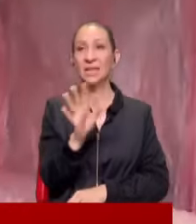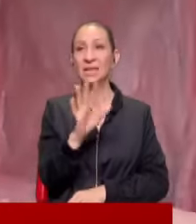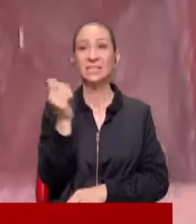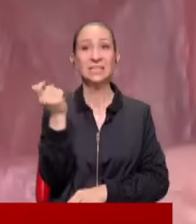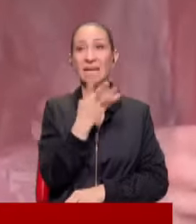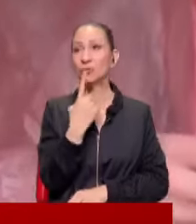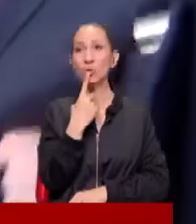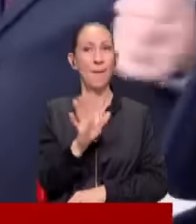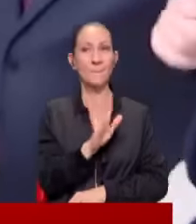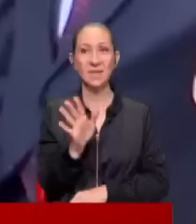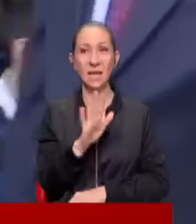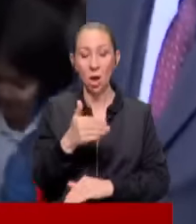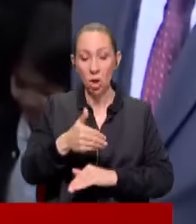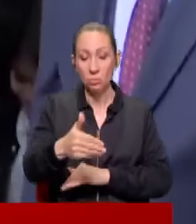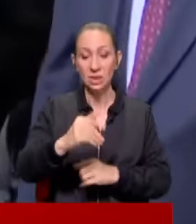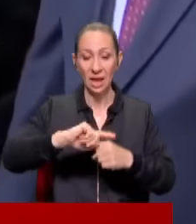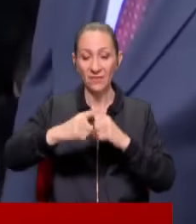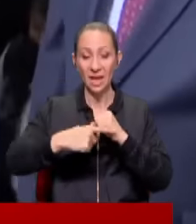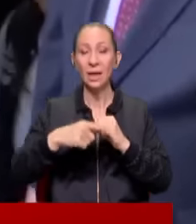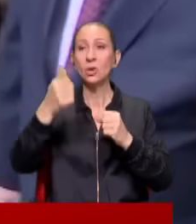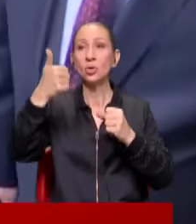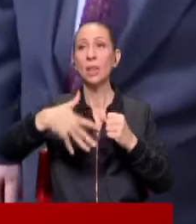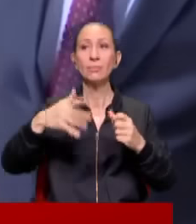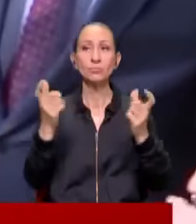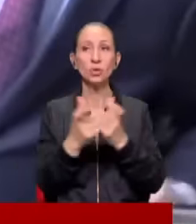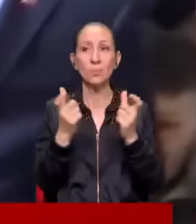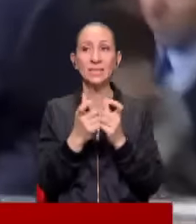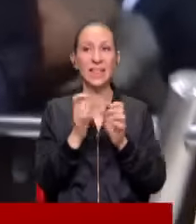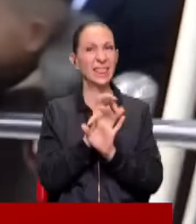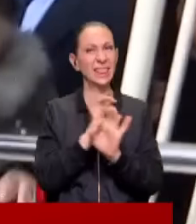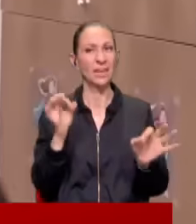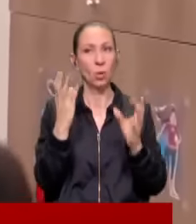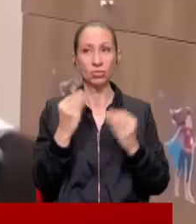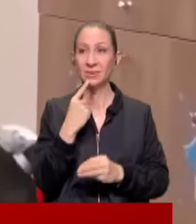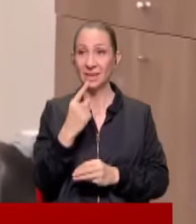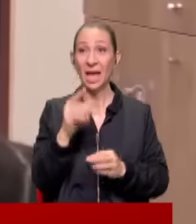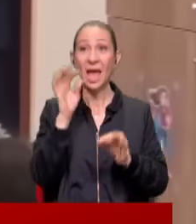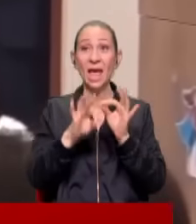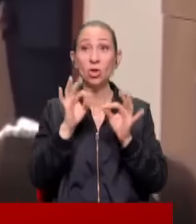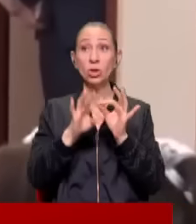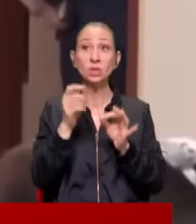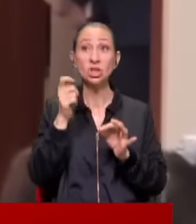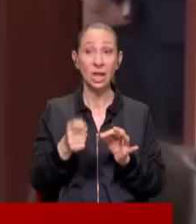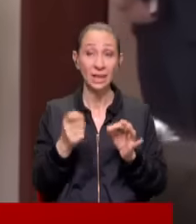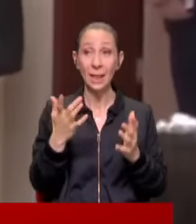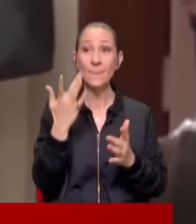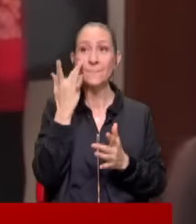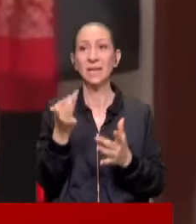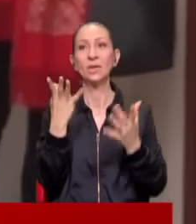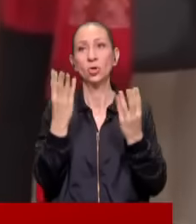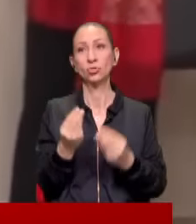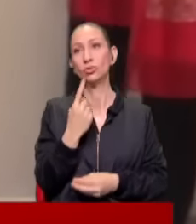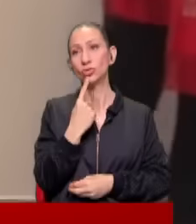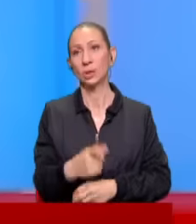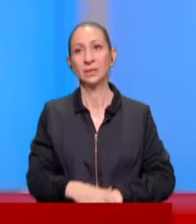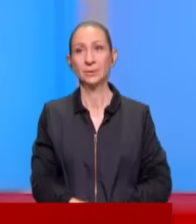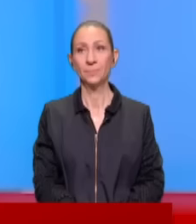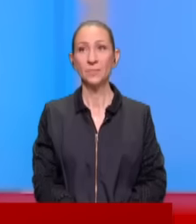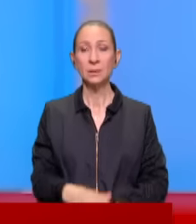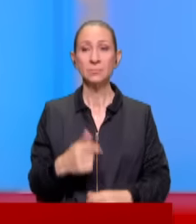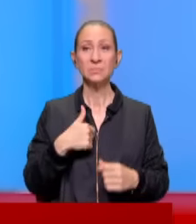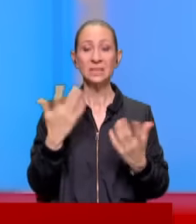Sayıda açıklamadı. Önümüzdeki hafta kabine toplantısında netleşecek dedi. Ekonomik koşulların belirleyici olduğunu söyledi.